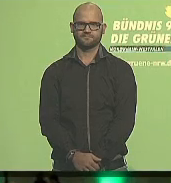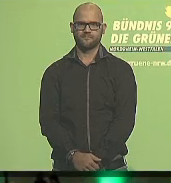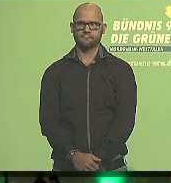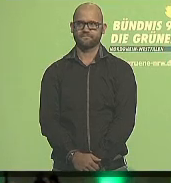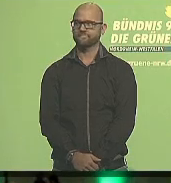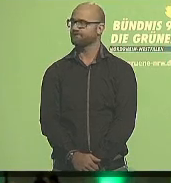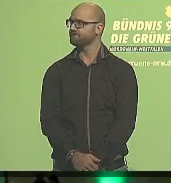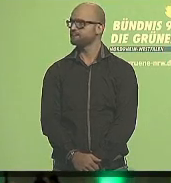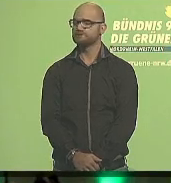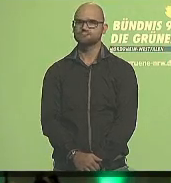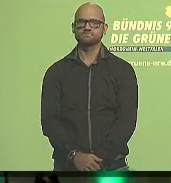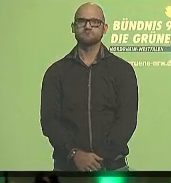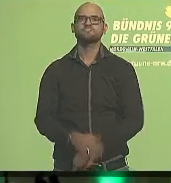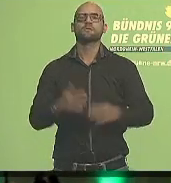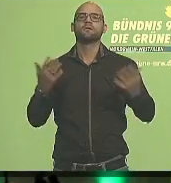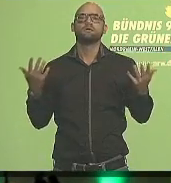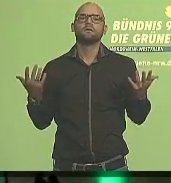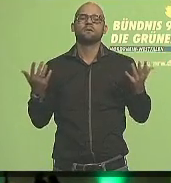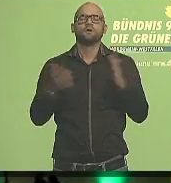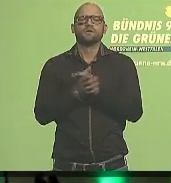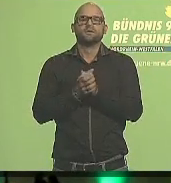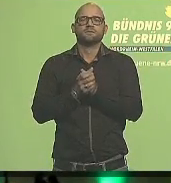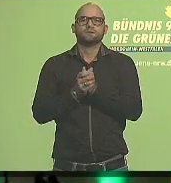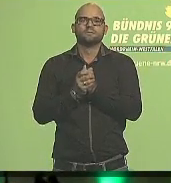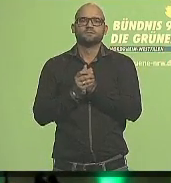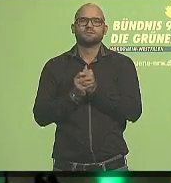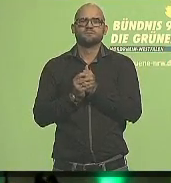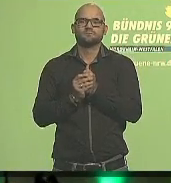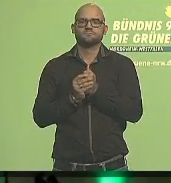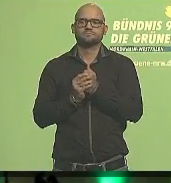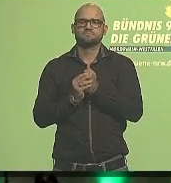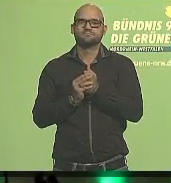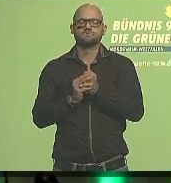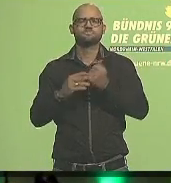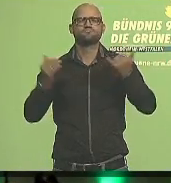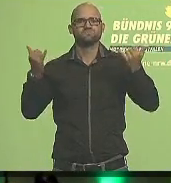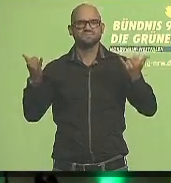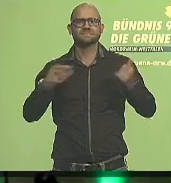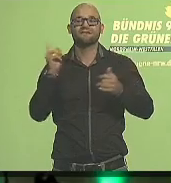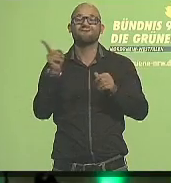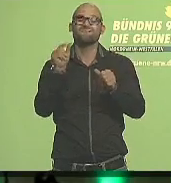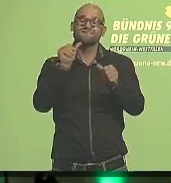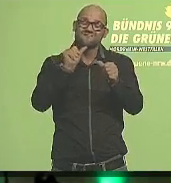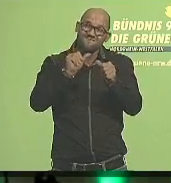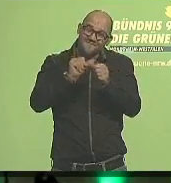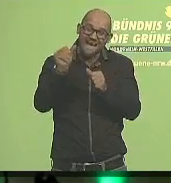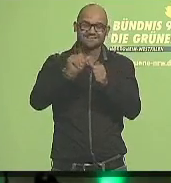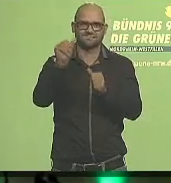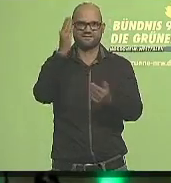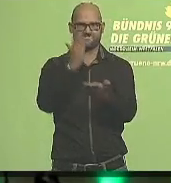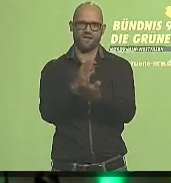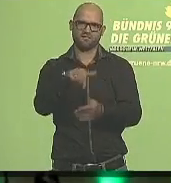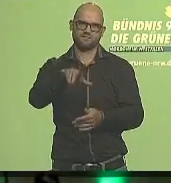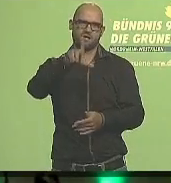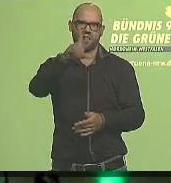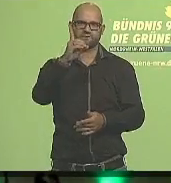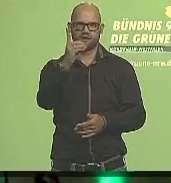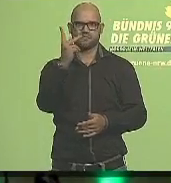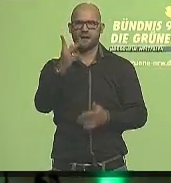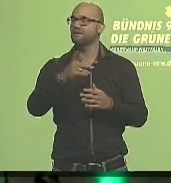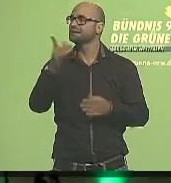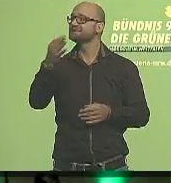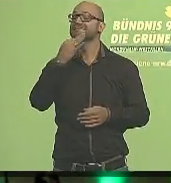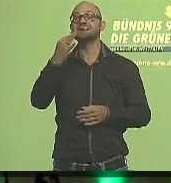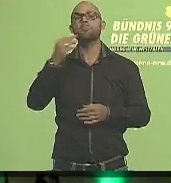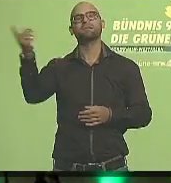So, dann würde ich sagen, sind wir jetzt fast am Ende dieser LDK. Sabine, du hast